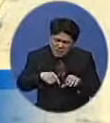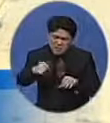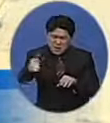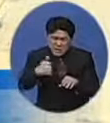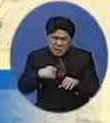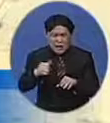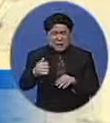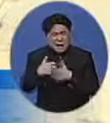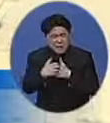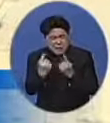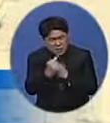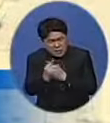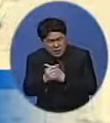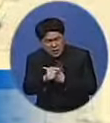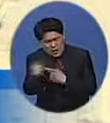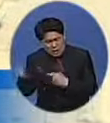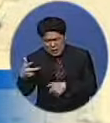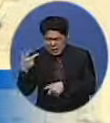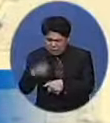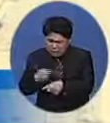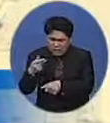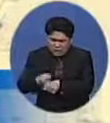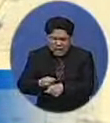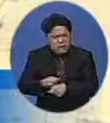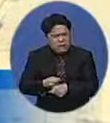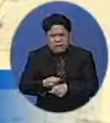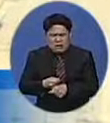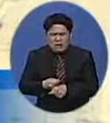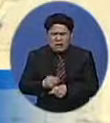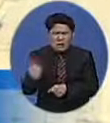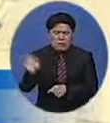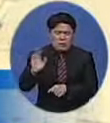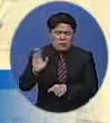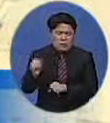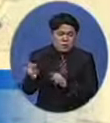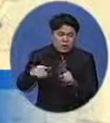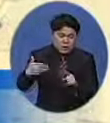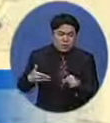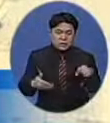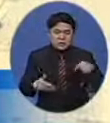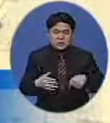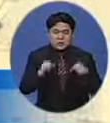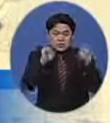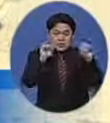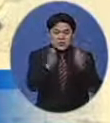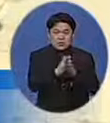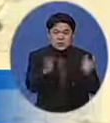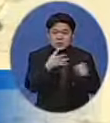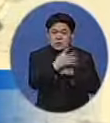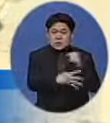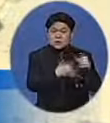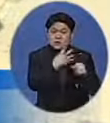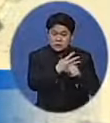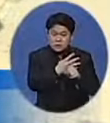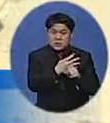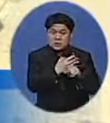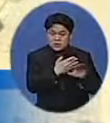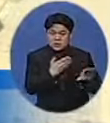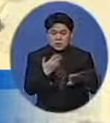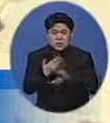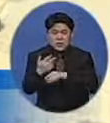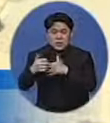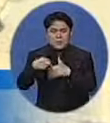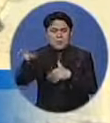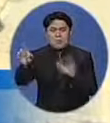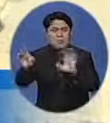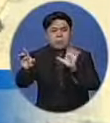뭐 하루만간 뭐 있고 유명한 그 주사도 맞고 했는데 여기 당기고 4년째인데 한 번도 어디